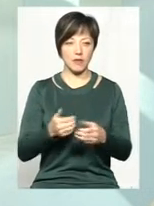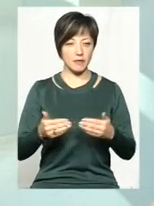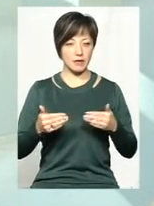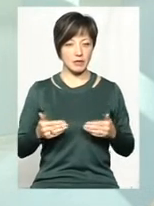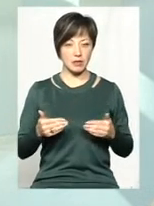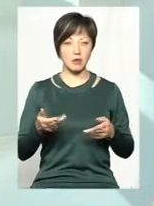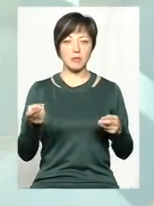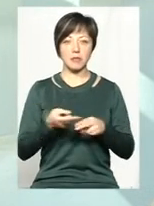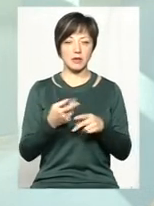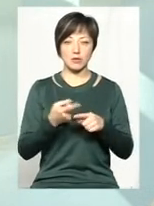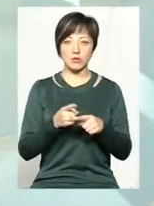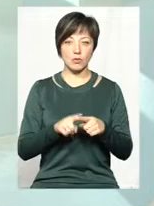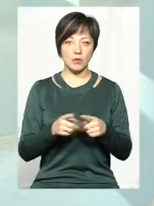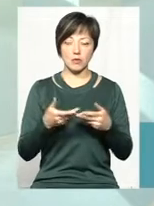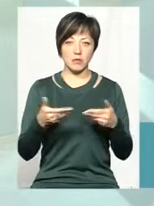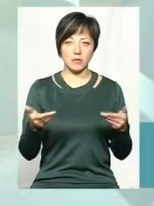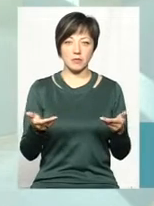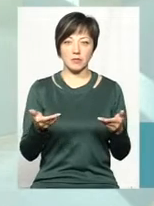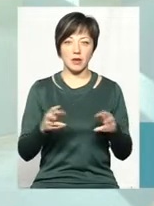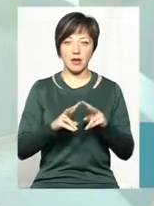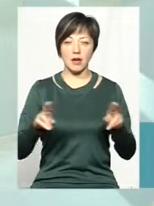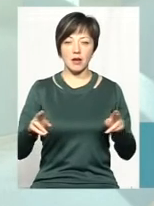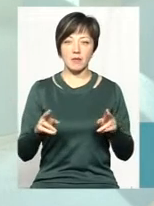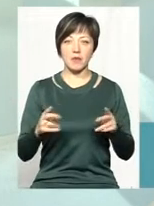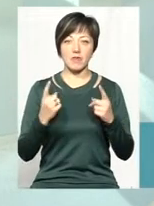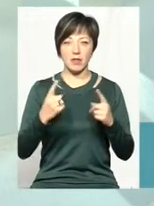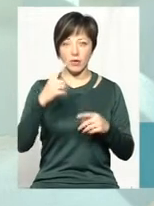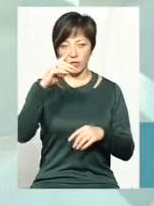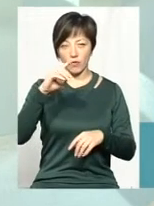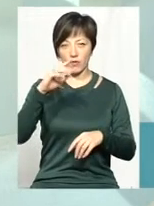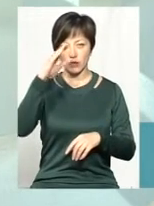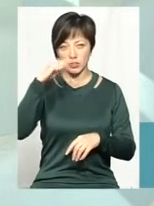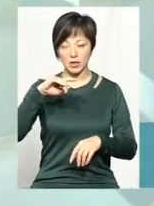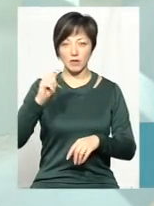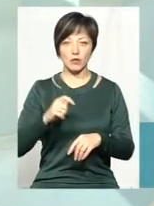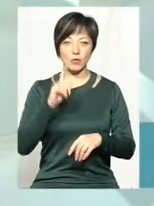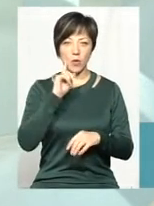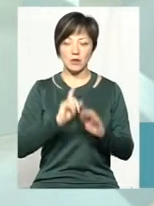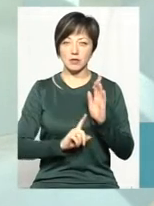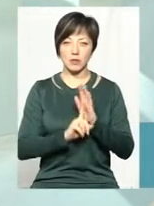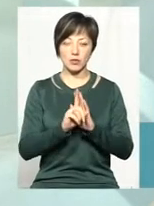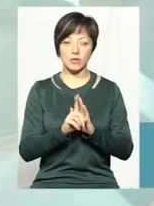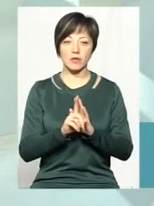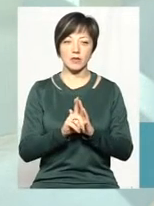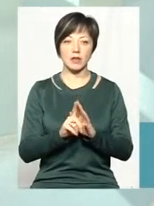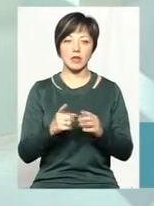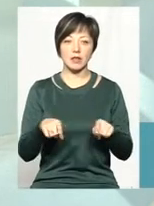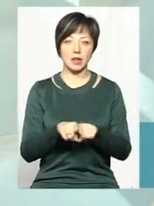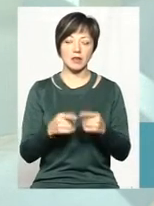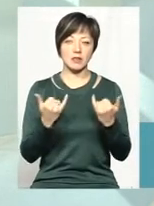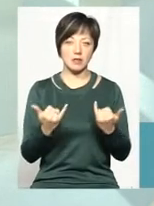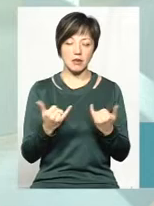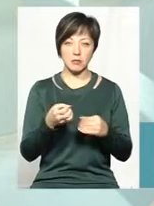без тилу ми, як велику вітчизняну війну, ми не могли виграти, да, поки не запрацював тил. І так і зараз.